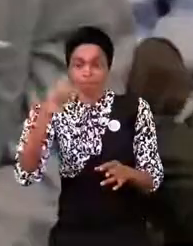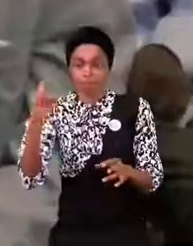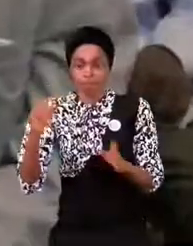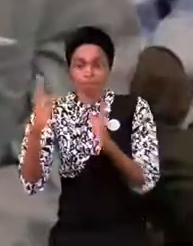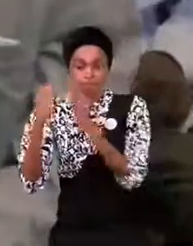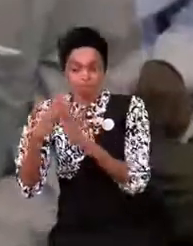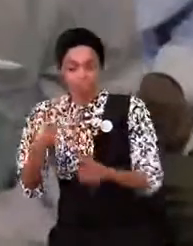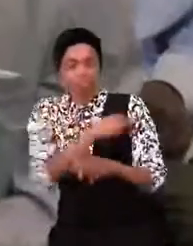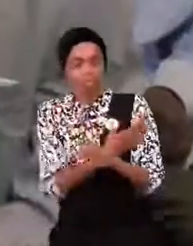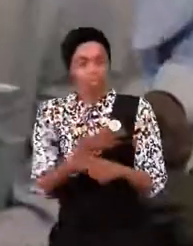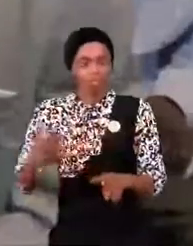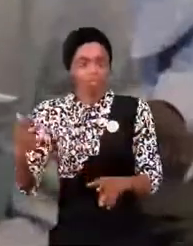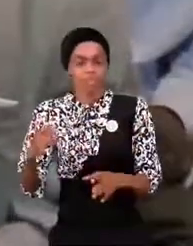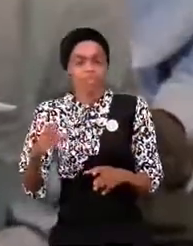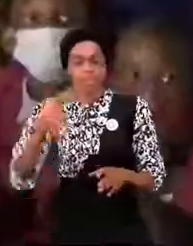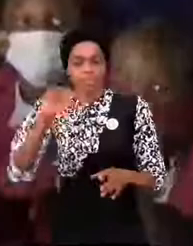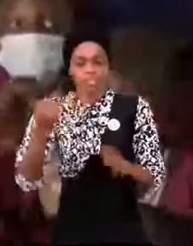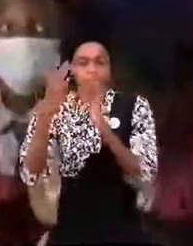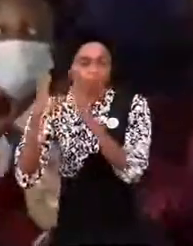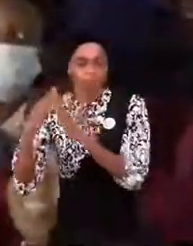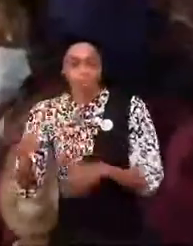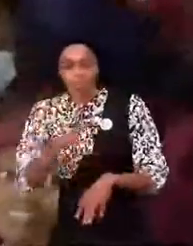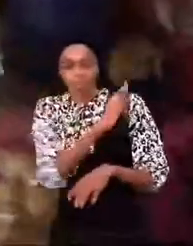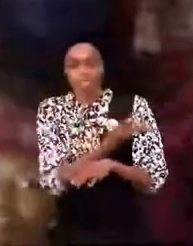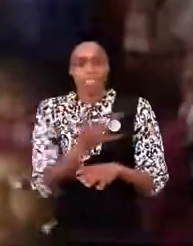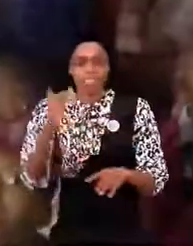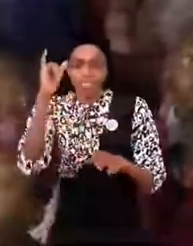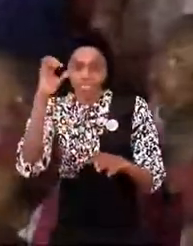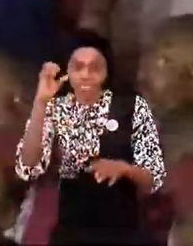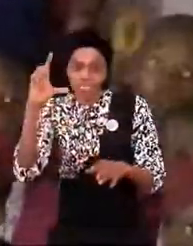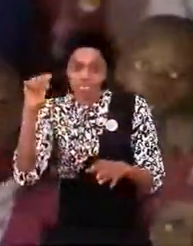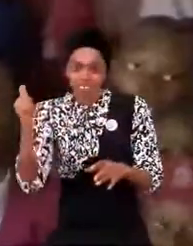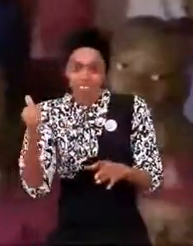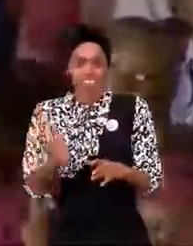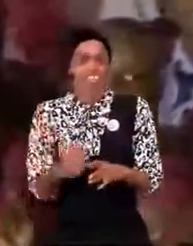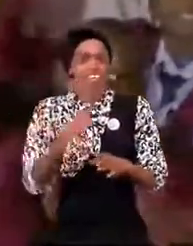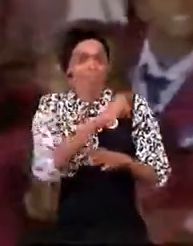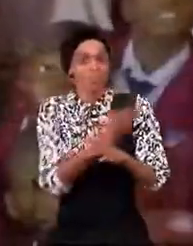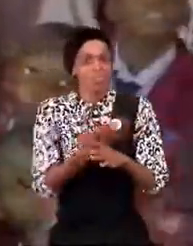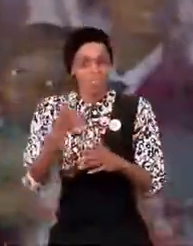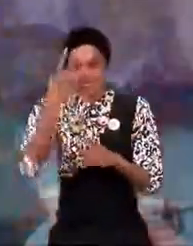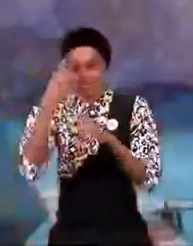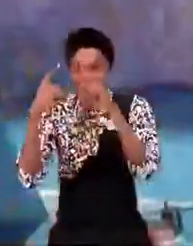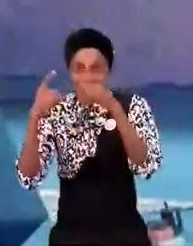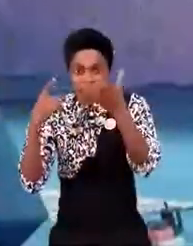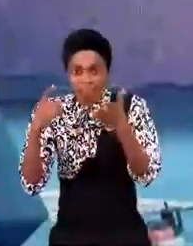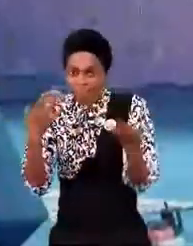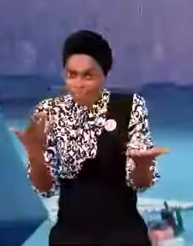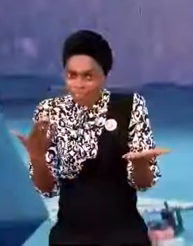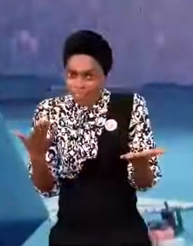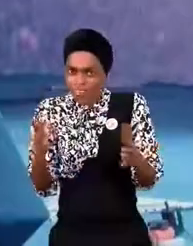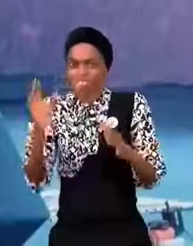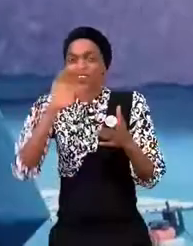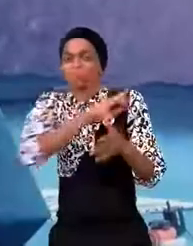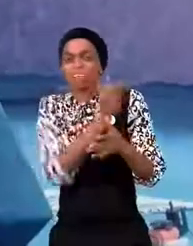pour toi là-bas, choses puissantes, en ligne, les choses puissantes, à la radio, les choses puissantes, à la